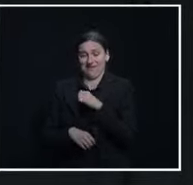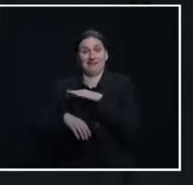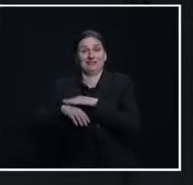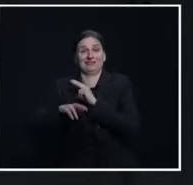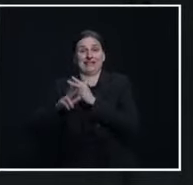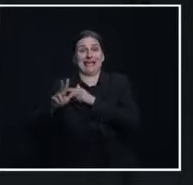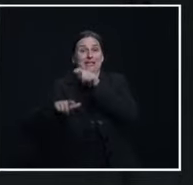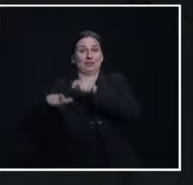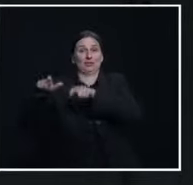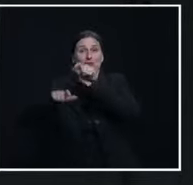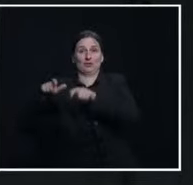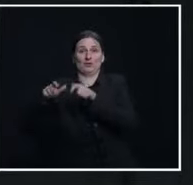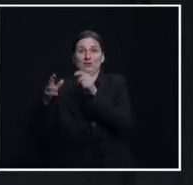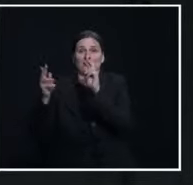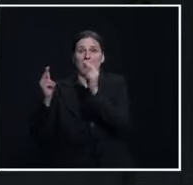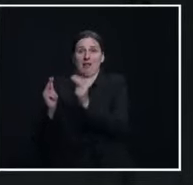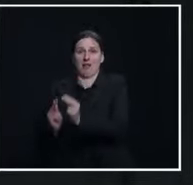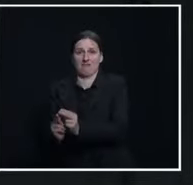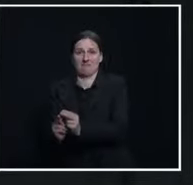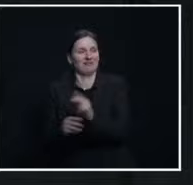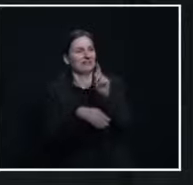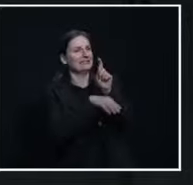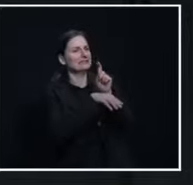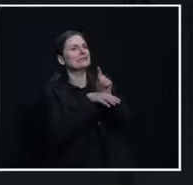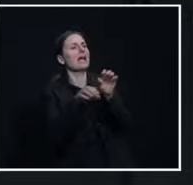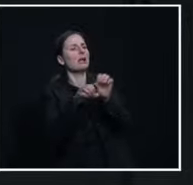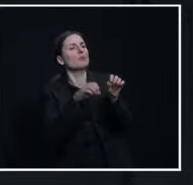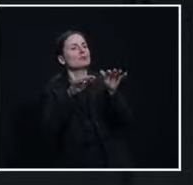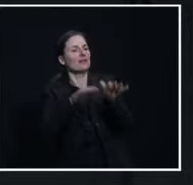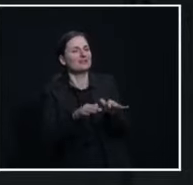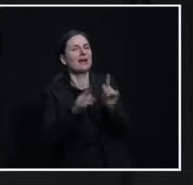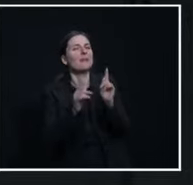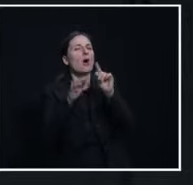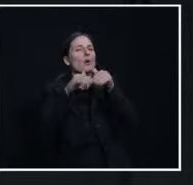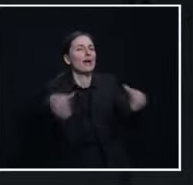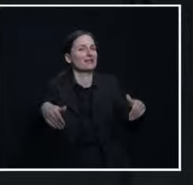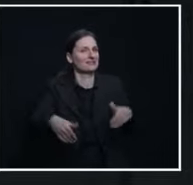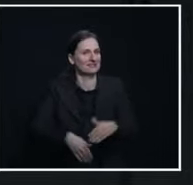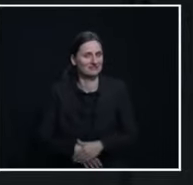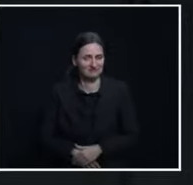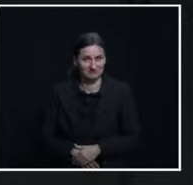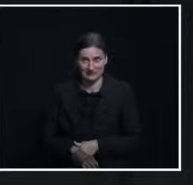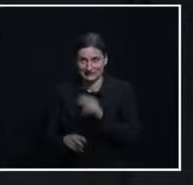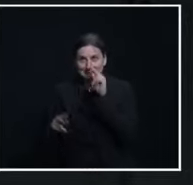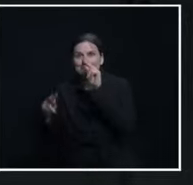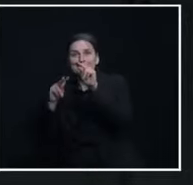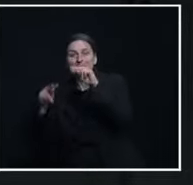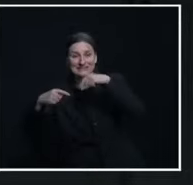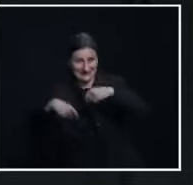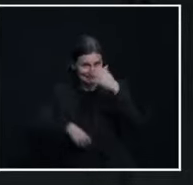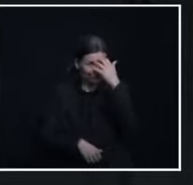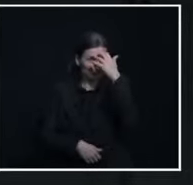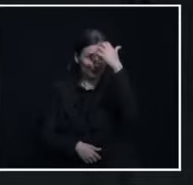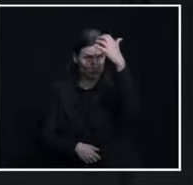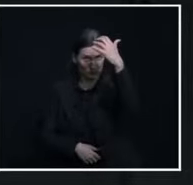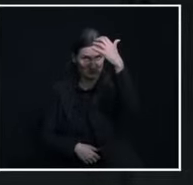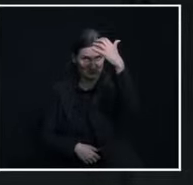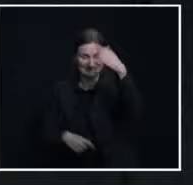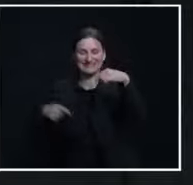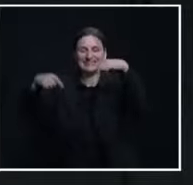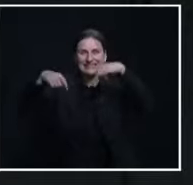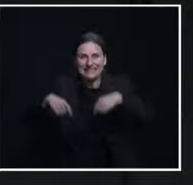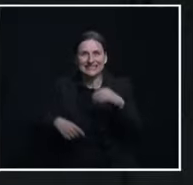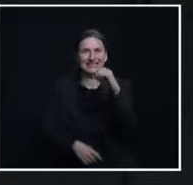eine Zeit mit digitalen Möglichkeiten und Grenzen. Ich sehe heute hier in München, gerade hier an